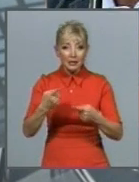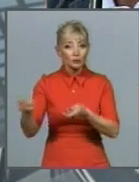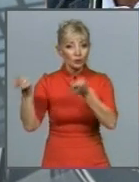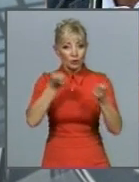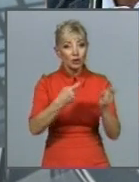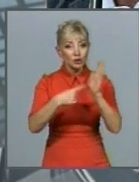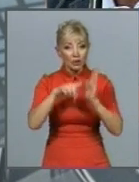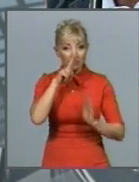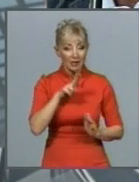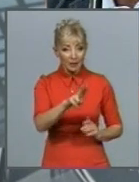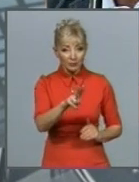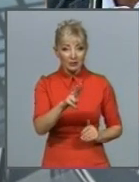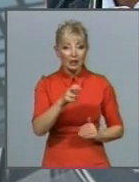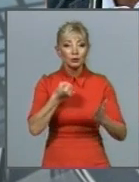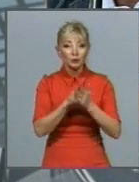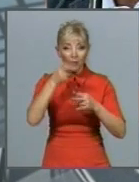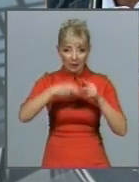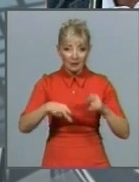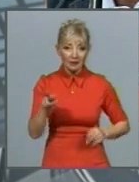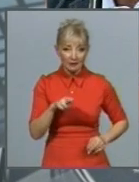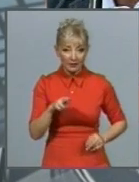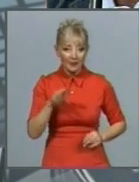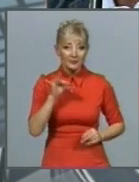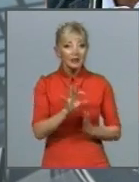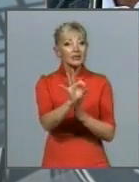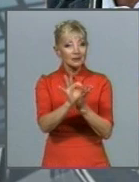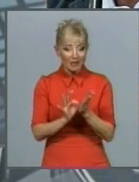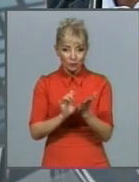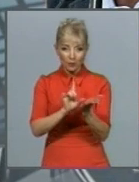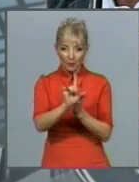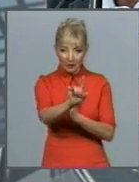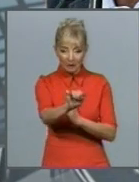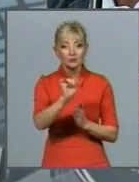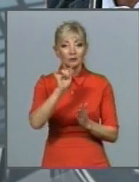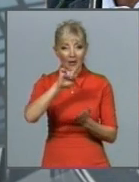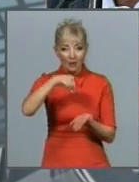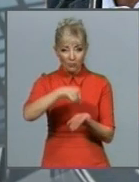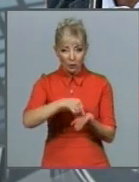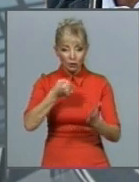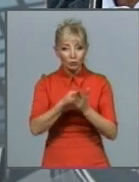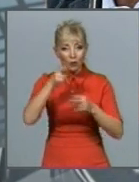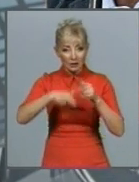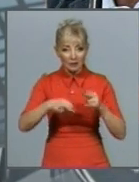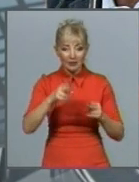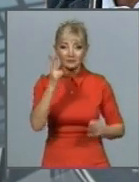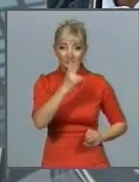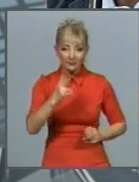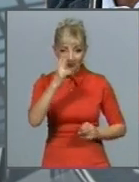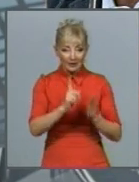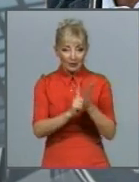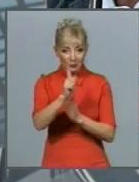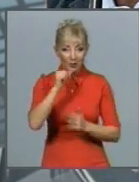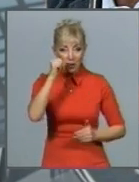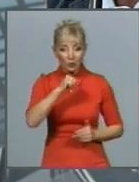троллейбусов должна прийти в Харьков до конца января, и они сразу же выйдут на маршруты гор. До конца ноября наступающего года